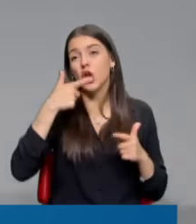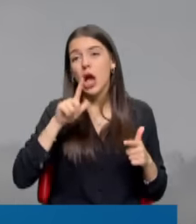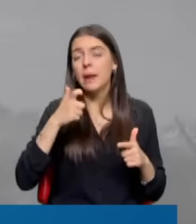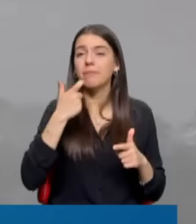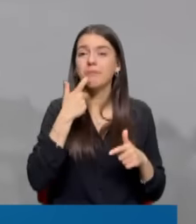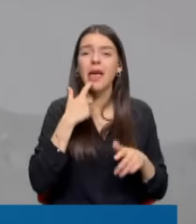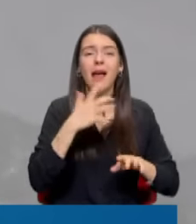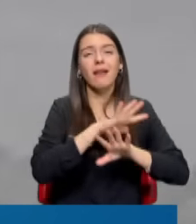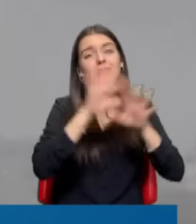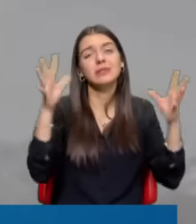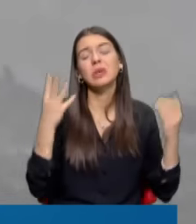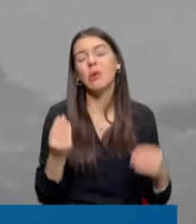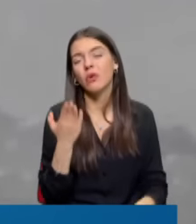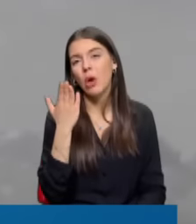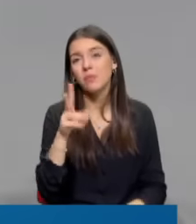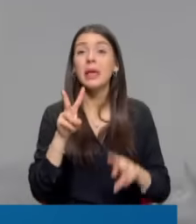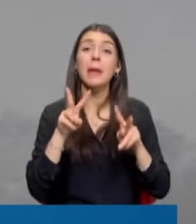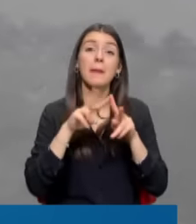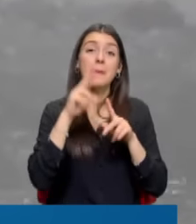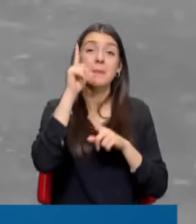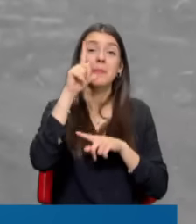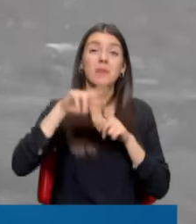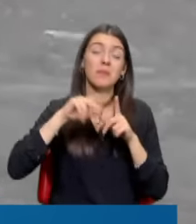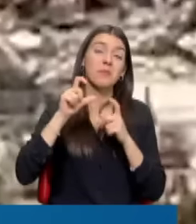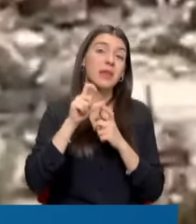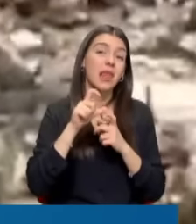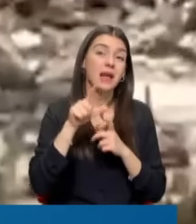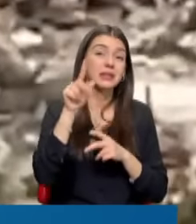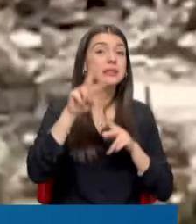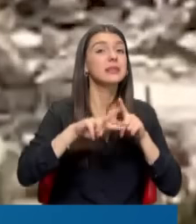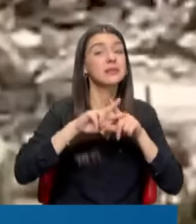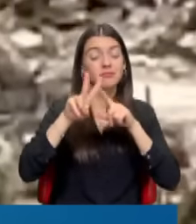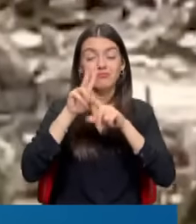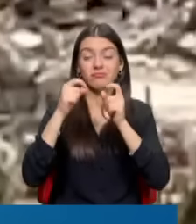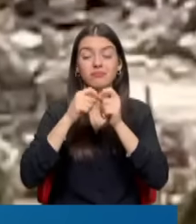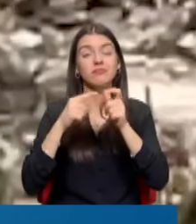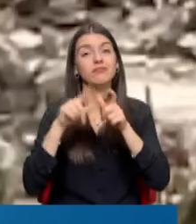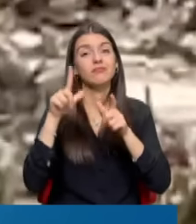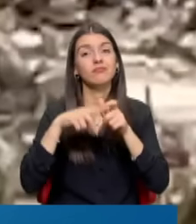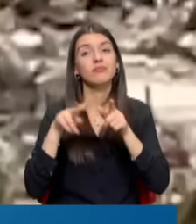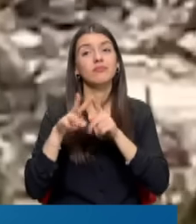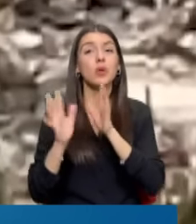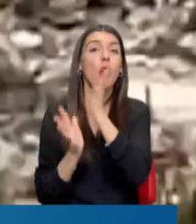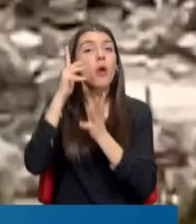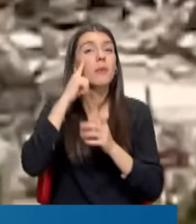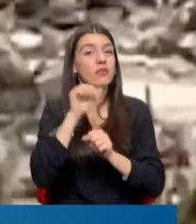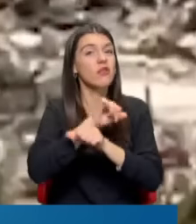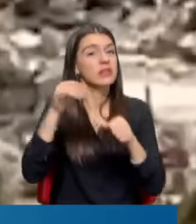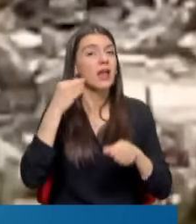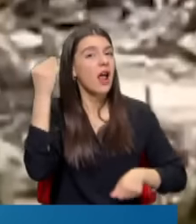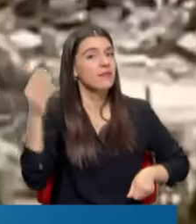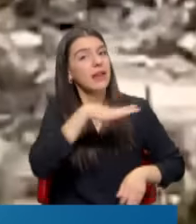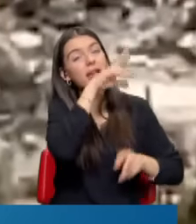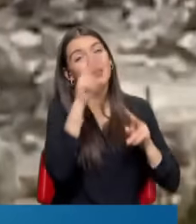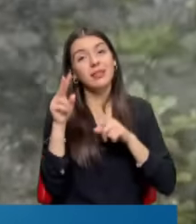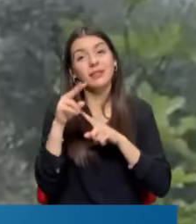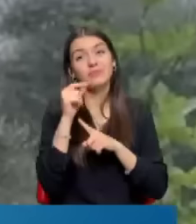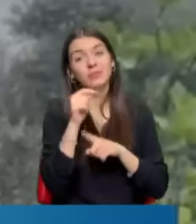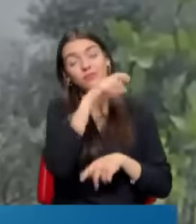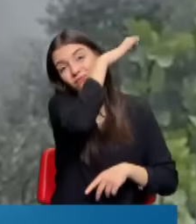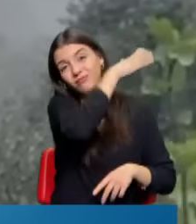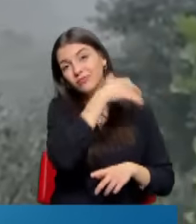toz bulutuyla kaplanıyor. Milas İkizköy'de Akbelen ormanlarını yok eden maden sahasında her gün yeni dinamitler patlatılıyor.